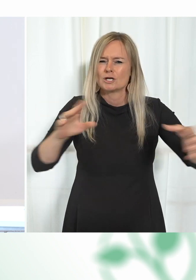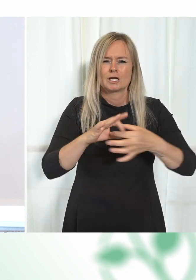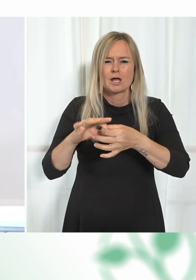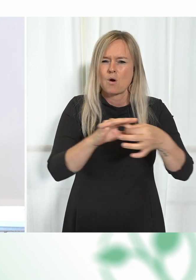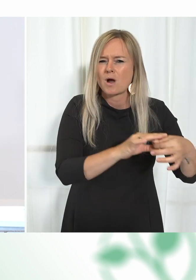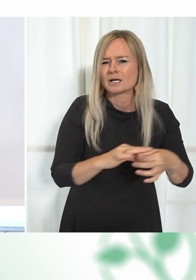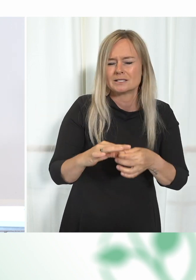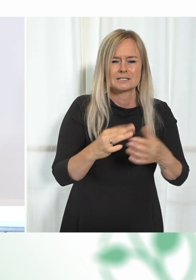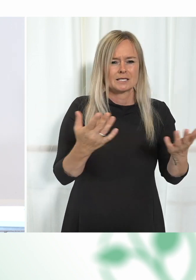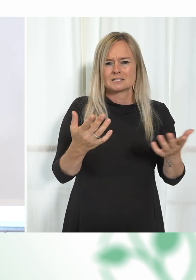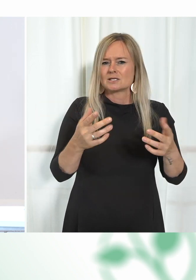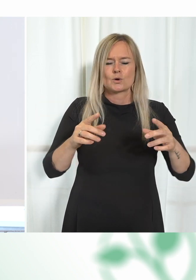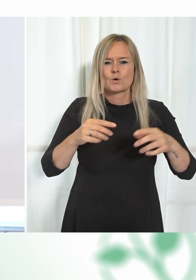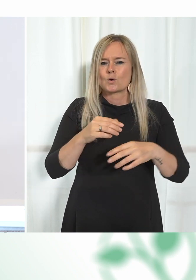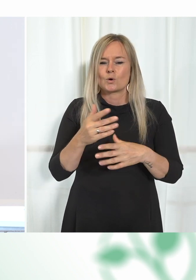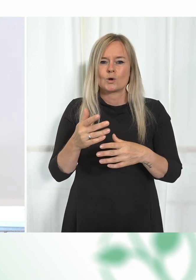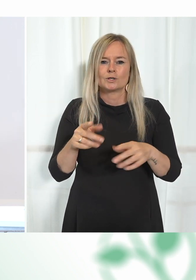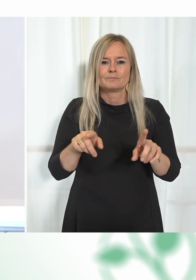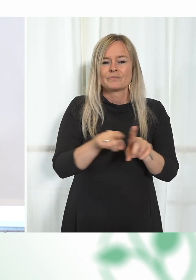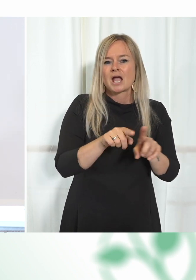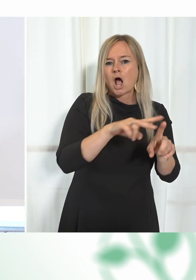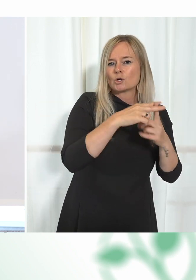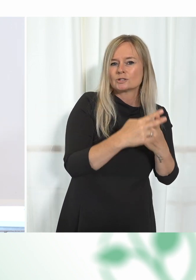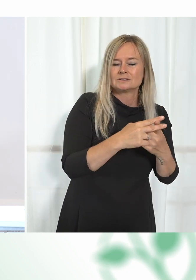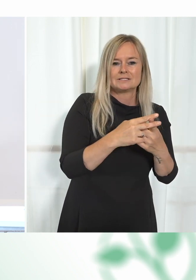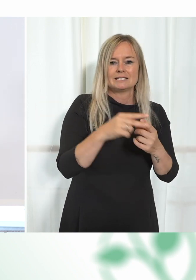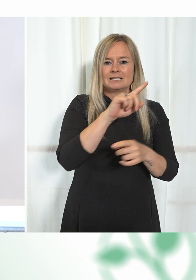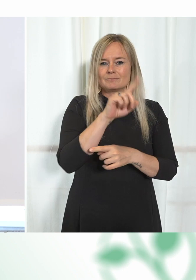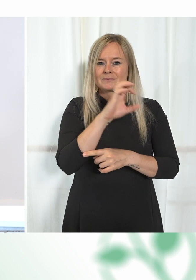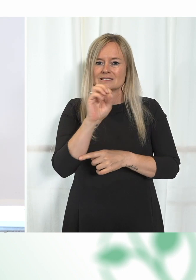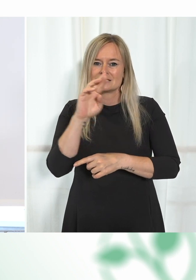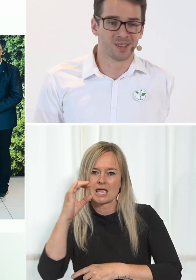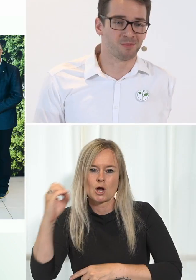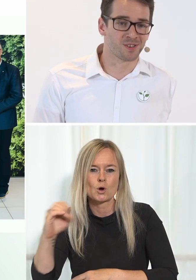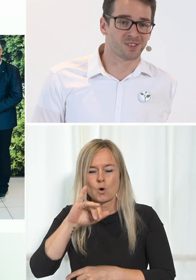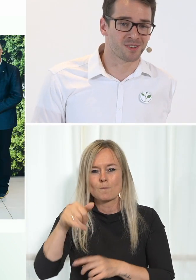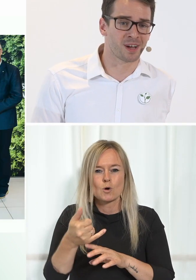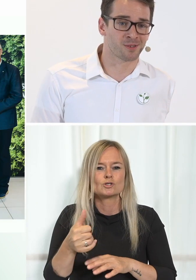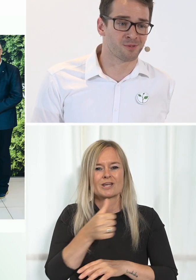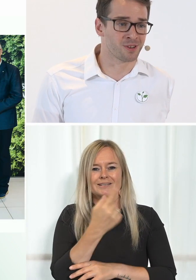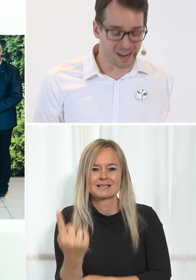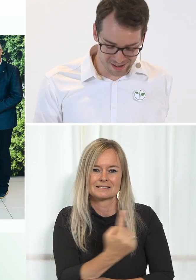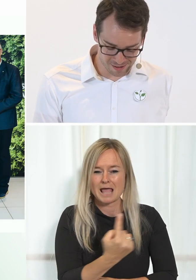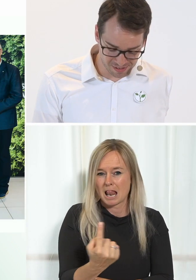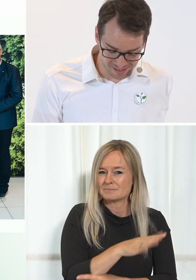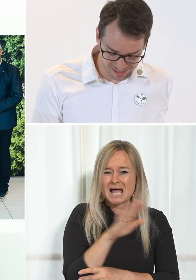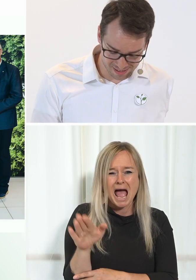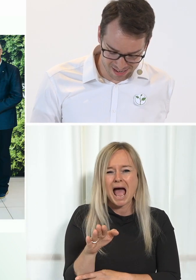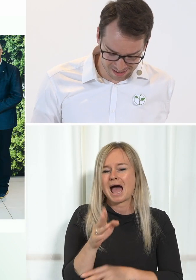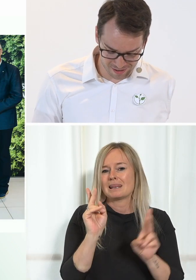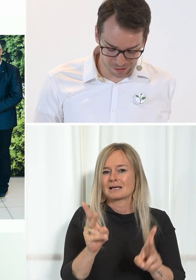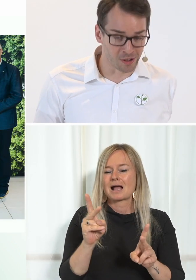NEBA Betriebsservice ist, aber auch das Team von Zero Project selbst, Sie alle stehen Ihnen zur Verfügung, damit Sie aus den Erfahrungen von allen